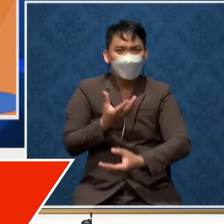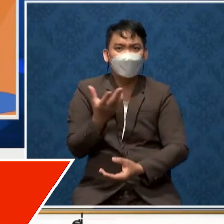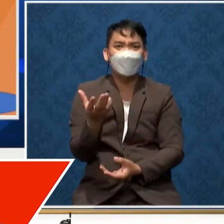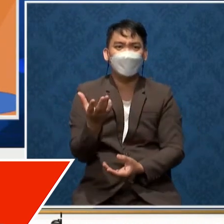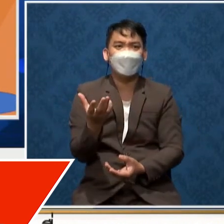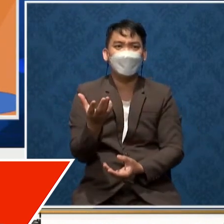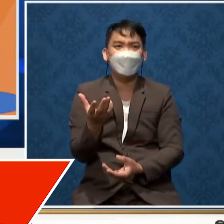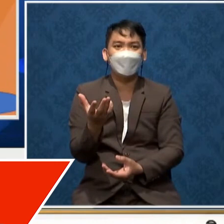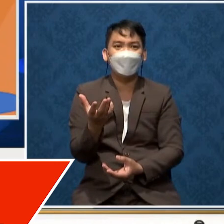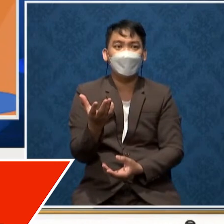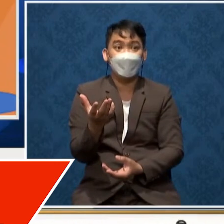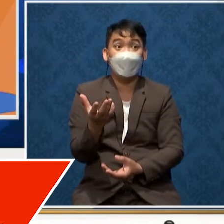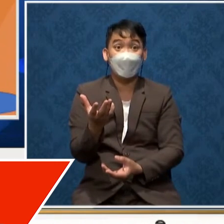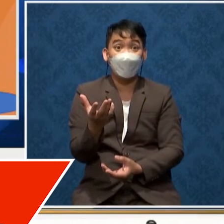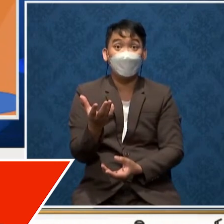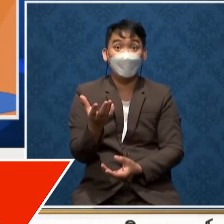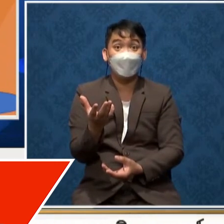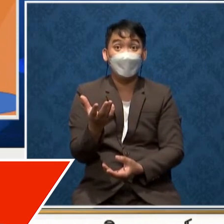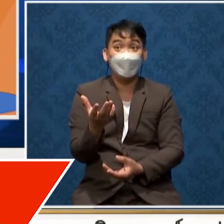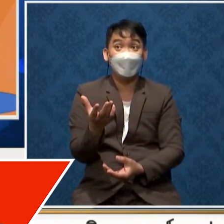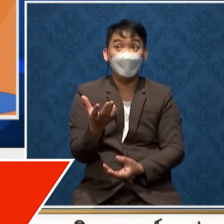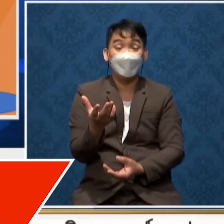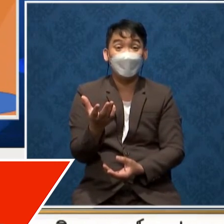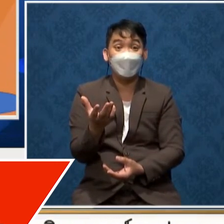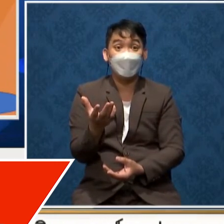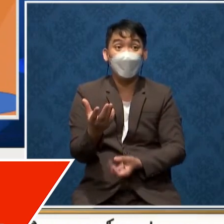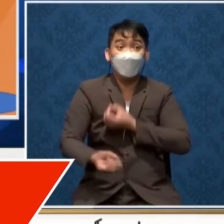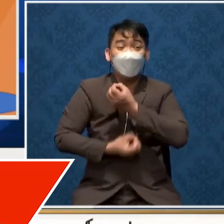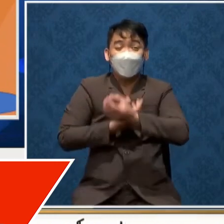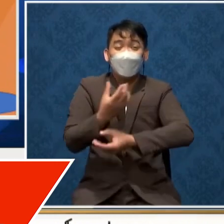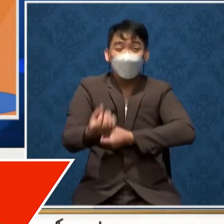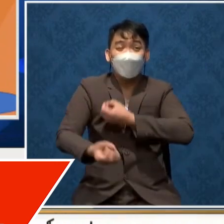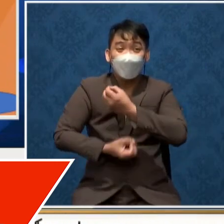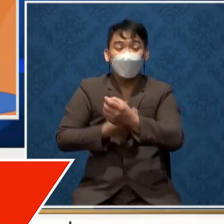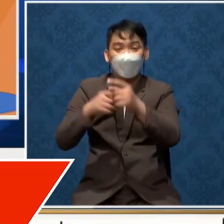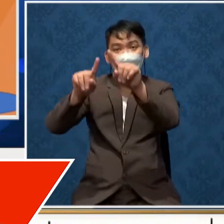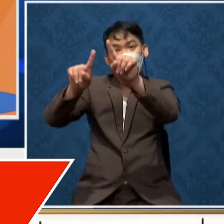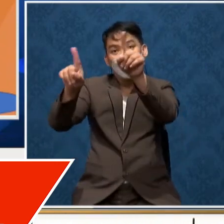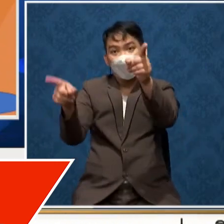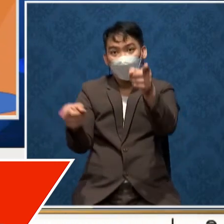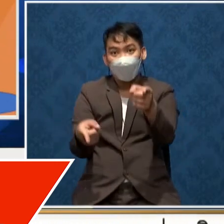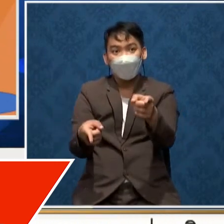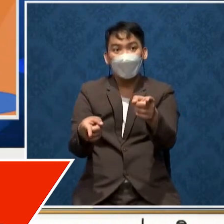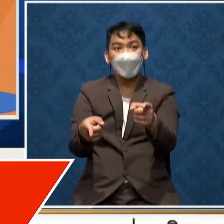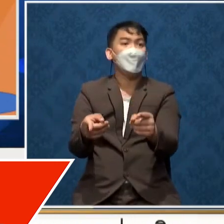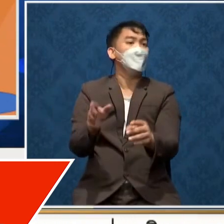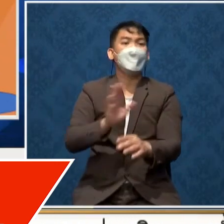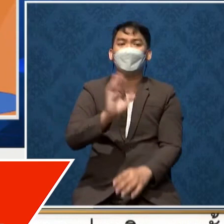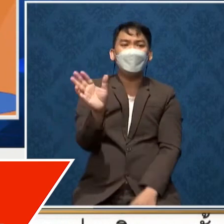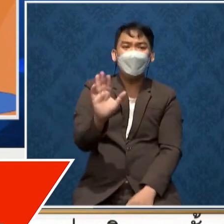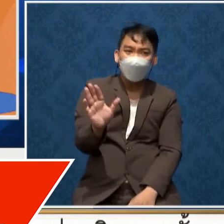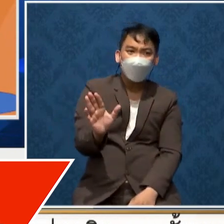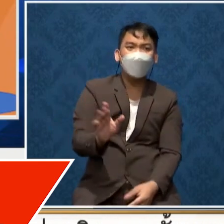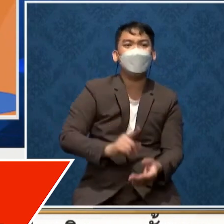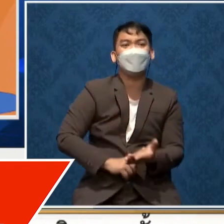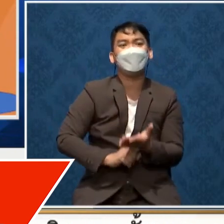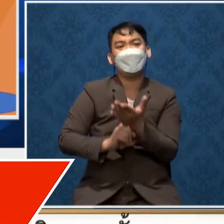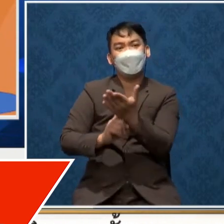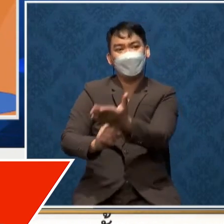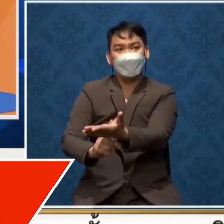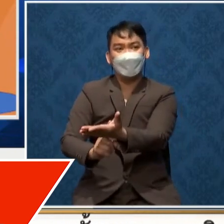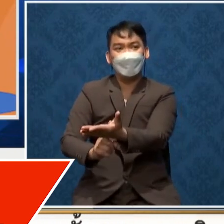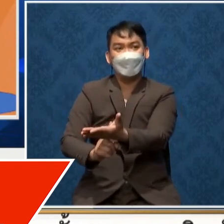การด้วยเท่านั้นวงเล็บมิใช่การพิจารณาเสนอตามอำนาจต